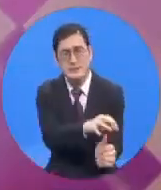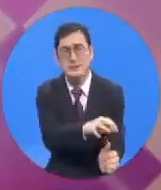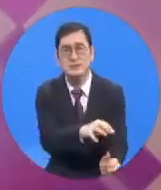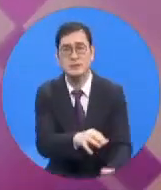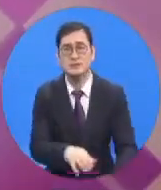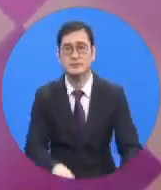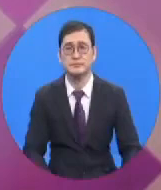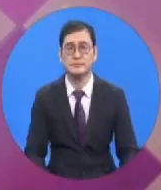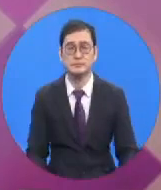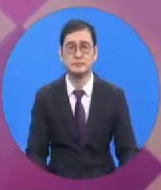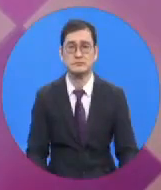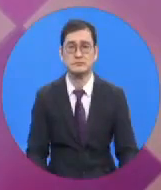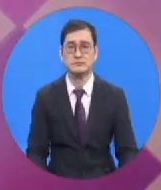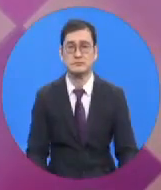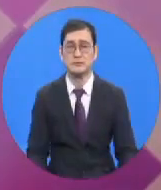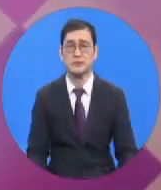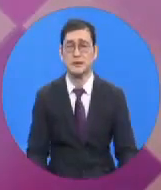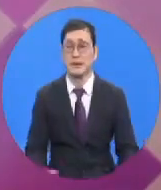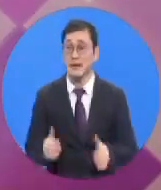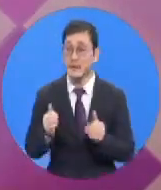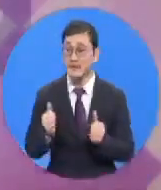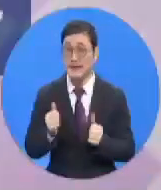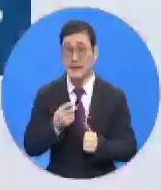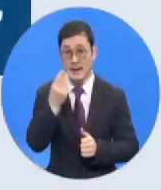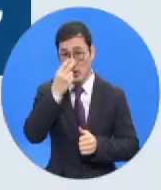판검사들은 어떤 입장을 밝혔는지 그것도 한번 보겠습니다.